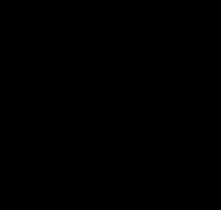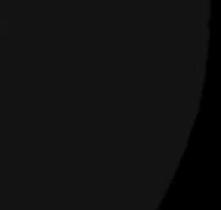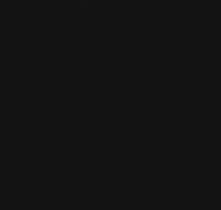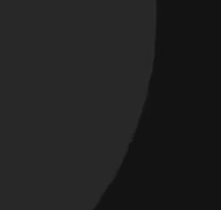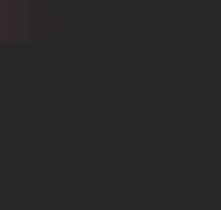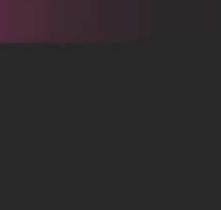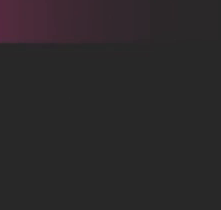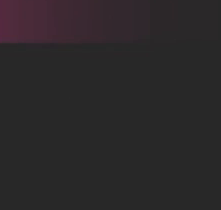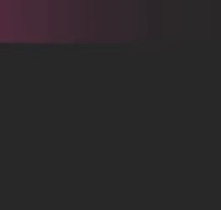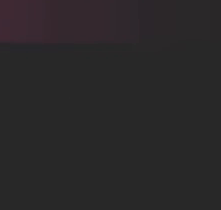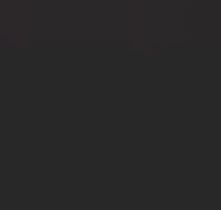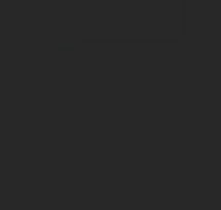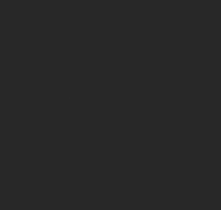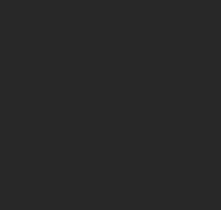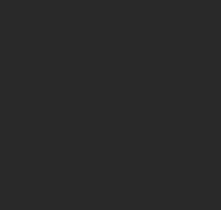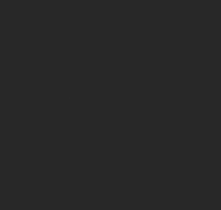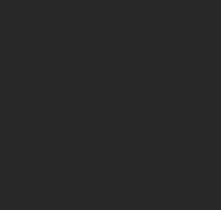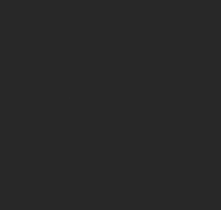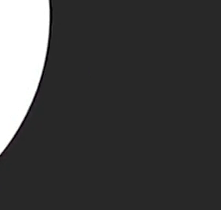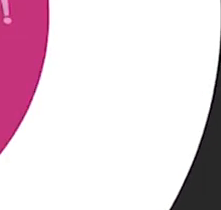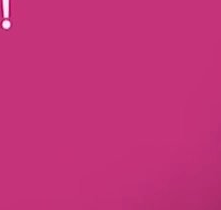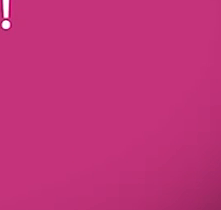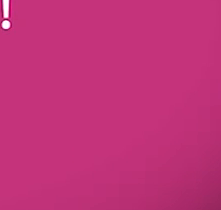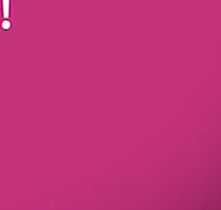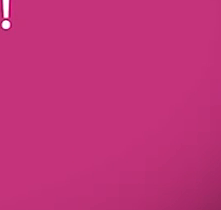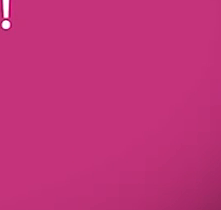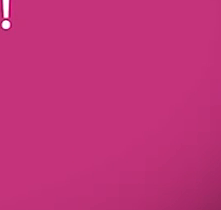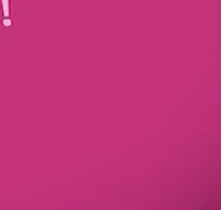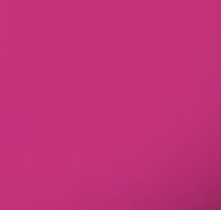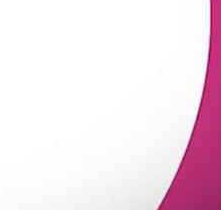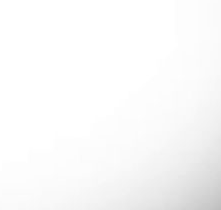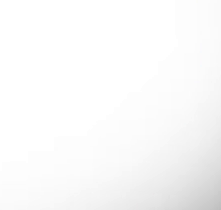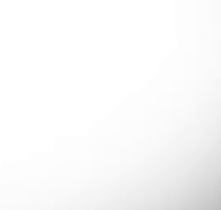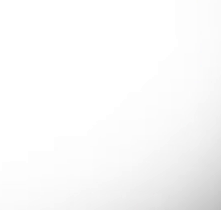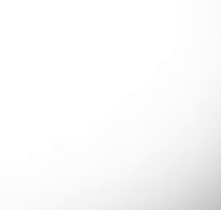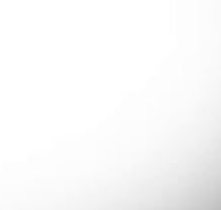Re! Viss ēters ir te!